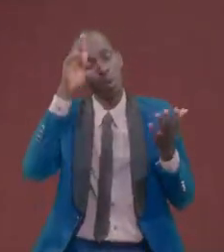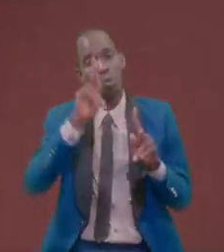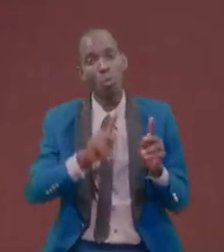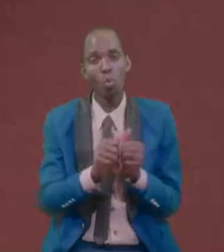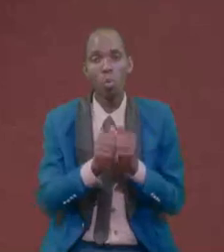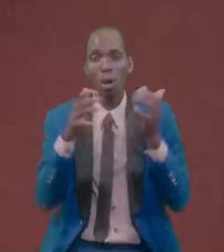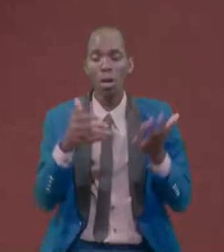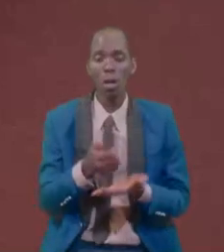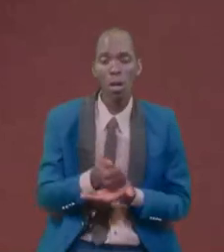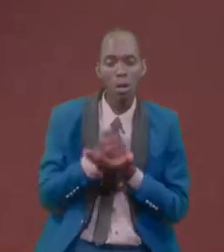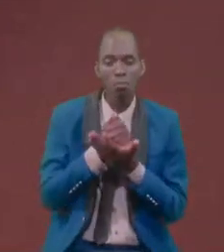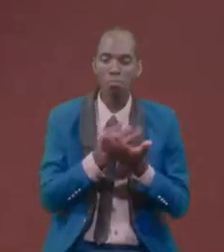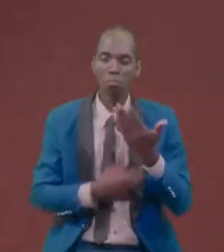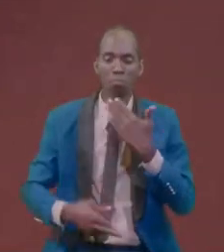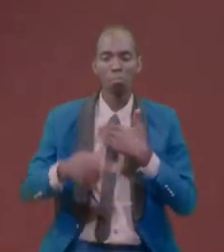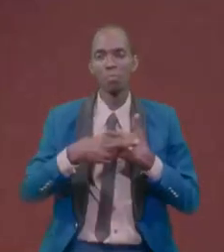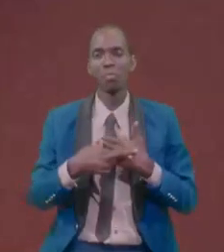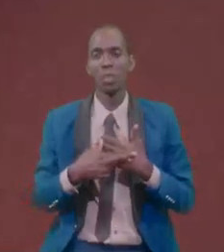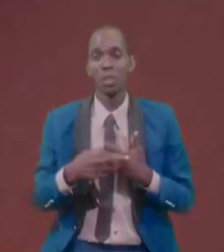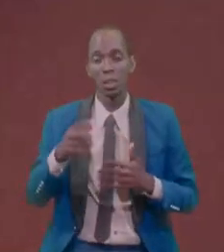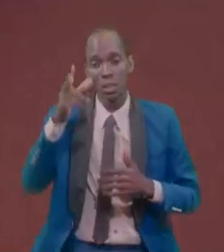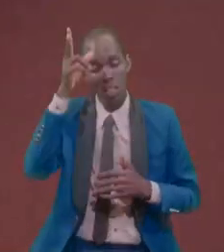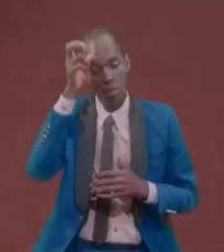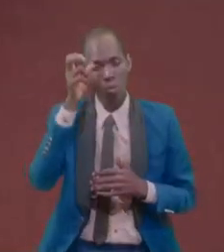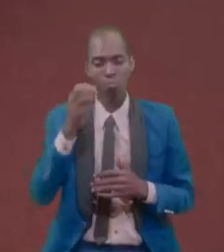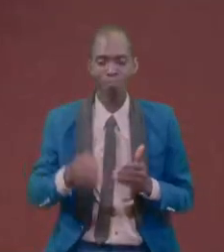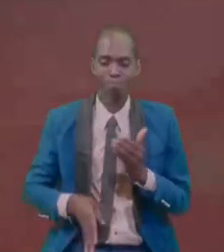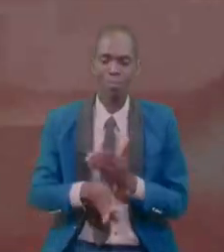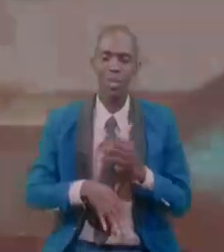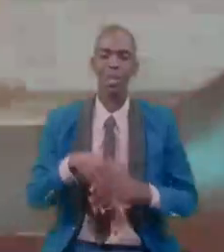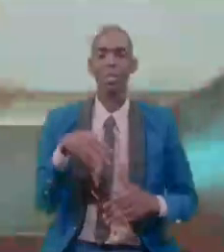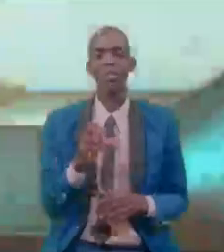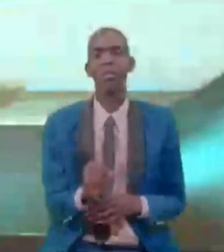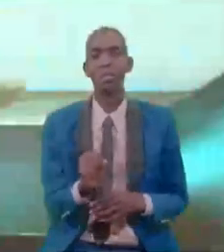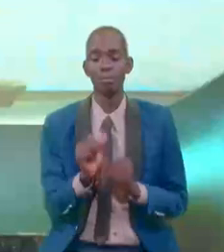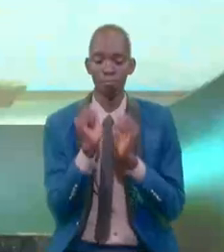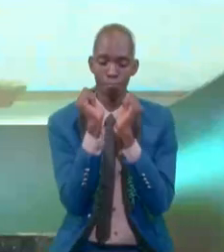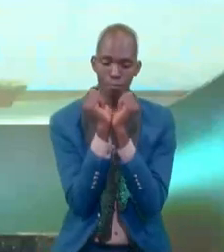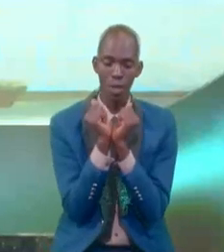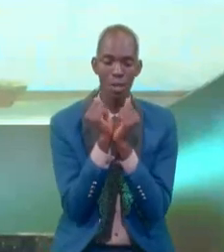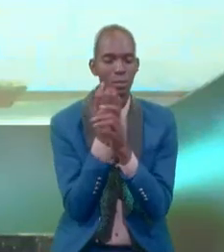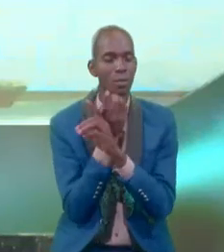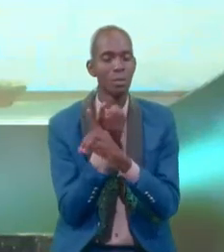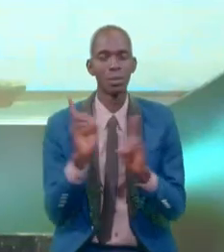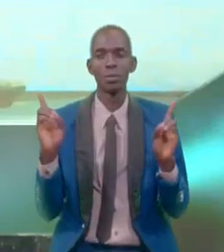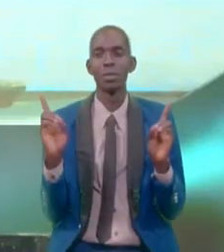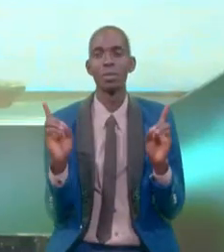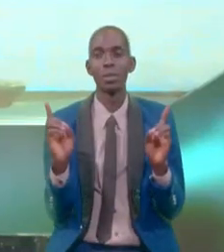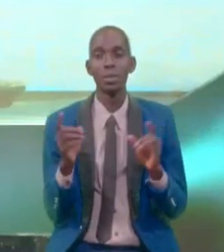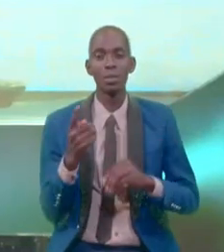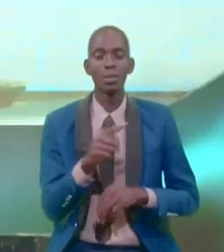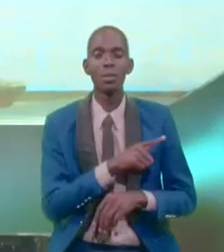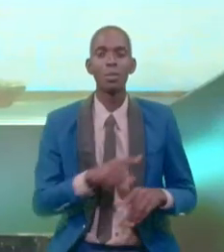les boiteux, les personnes sans aide étaient touchées, guéries, les démons étaient chassés, les captifs étaient